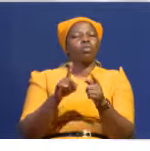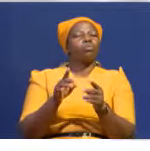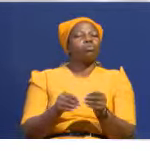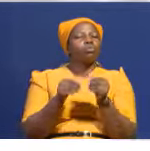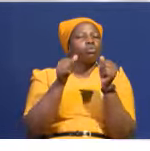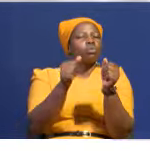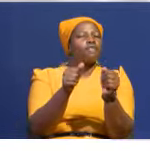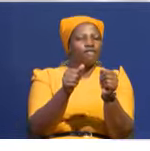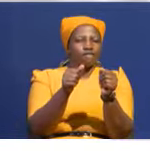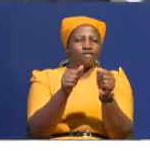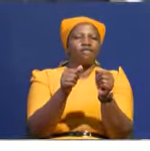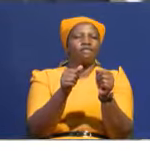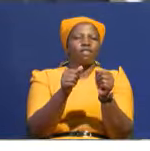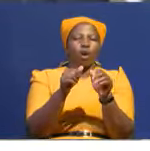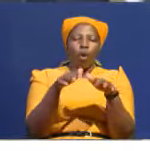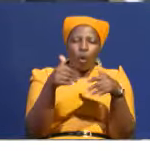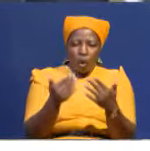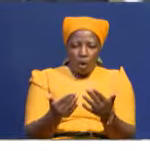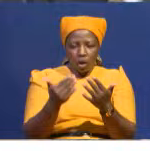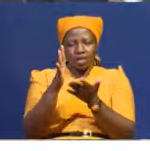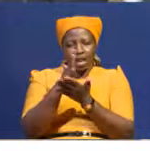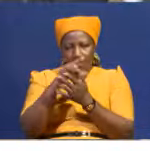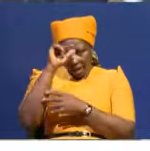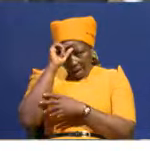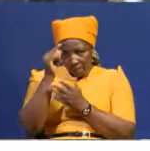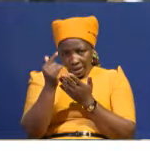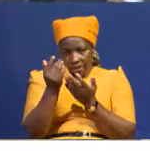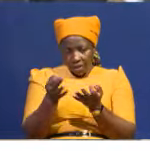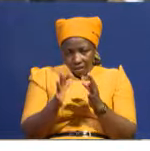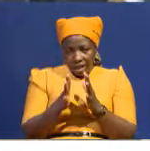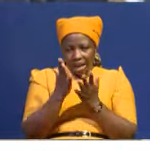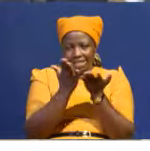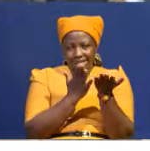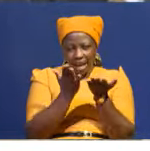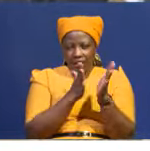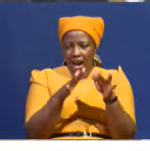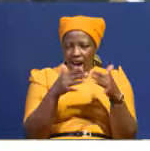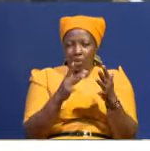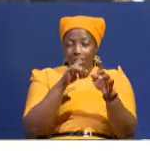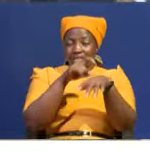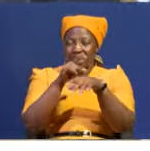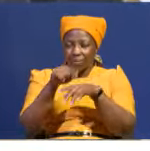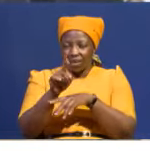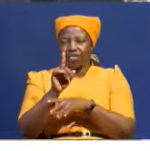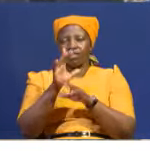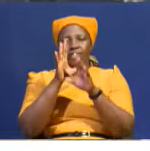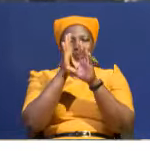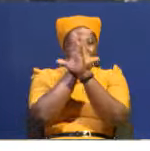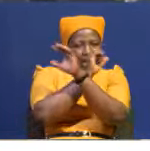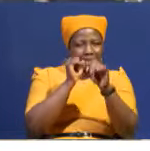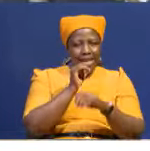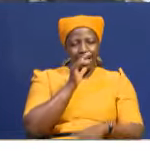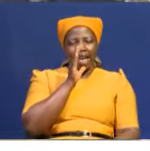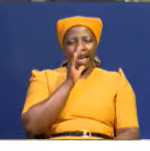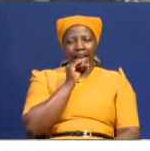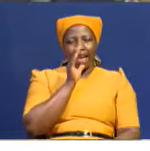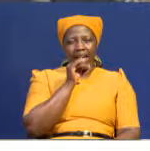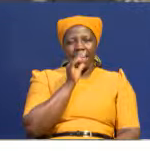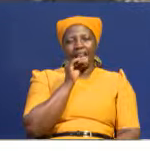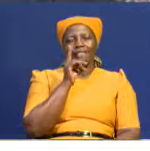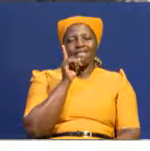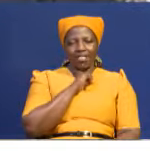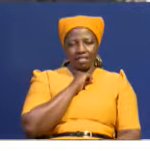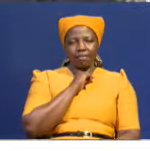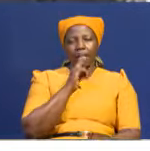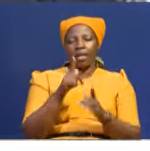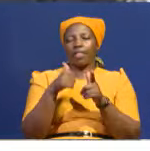kushughulikiwa ama kuhudumiwa na baadhi ya viongozi serikalini. Anapokuzungumza rais, atakapokuwa amaliza kuzungumza, kuna ripoti ambayo